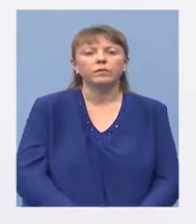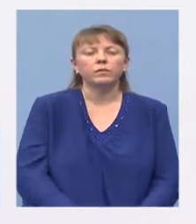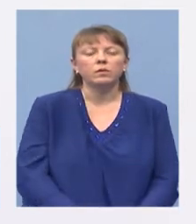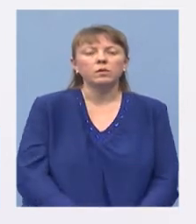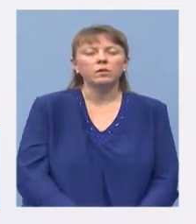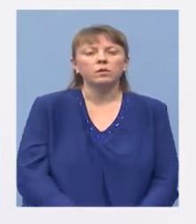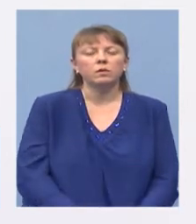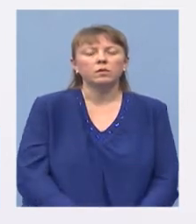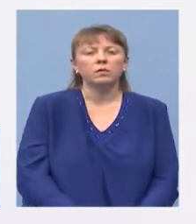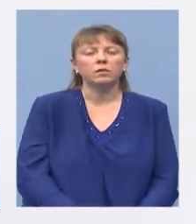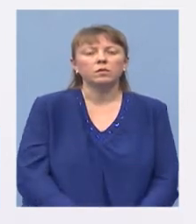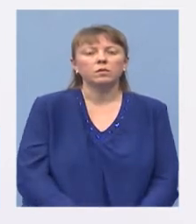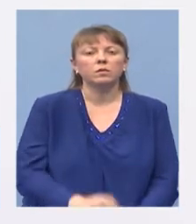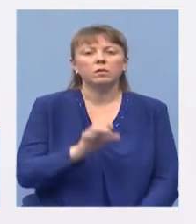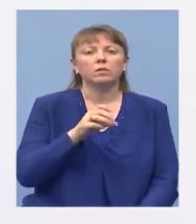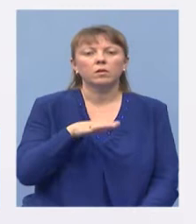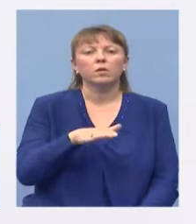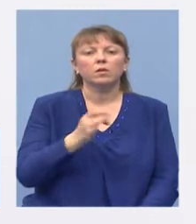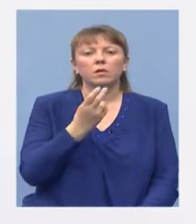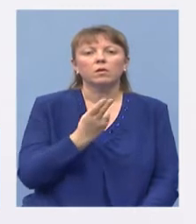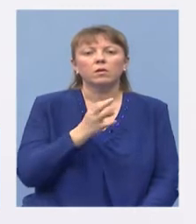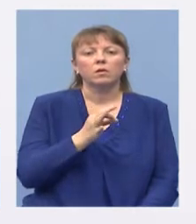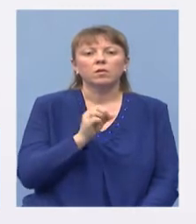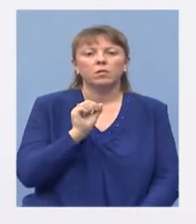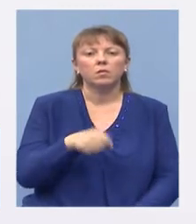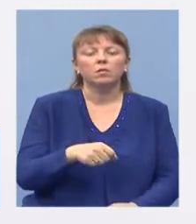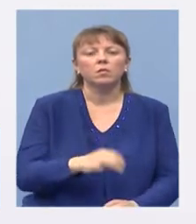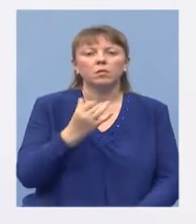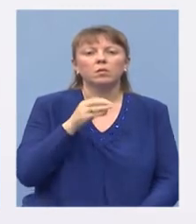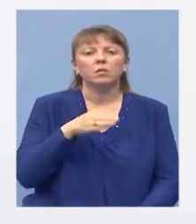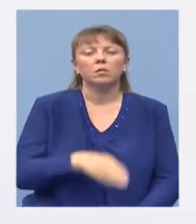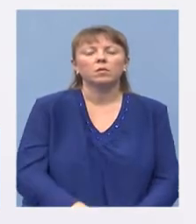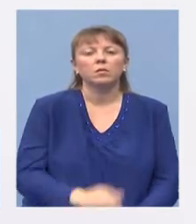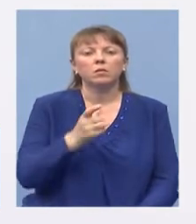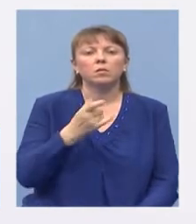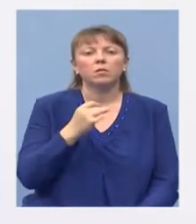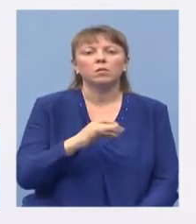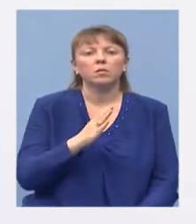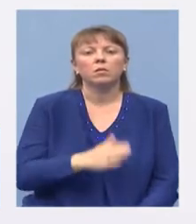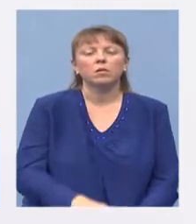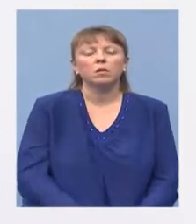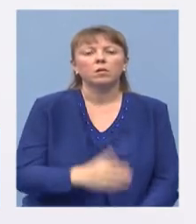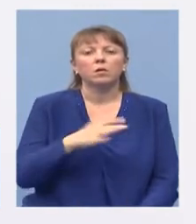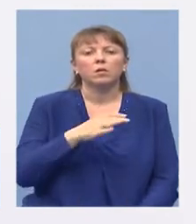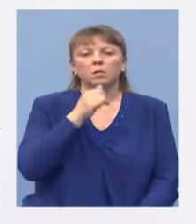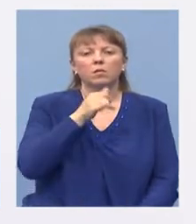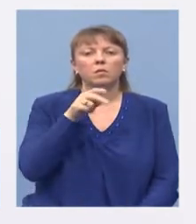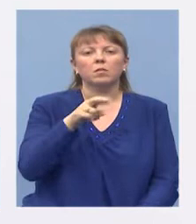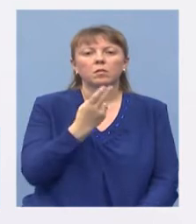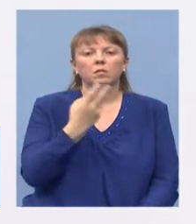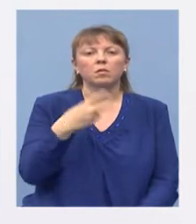есть приложение VideoZone, то есть также оно доступно в Play Market и в Apple Store, которую вы можете закачать, и не приходя в